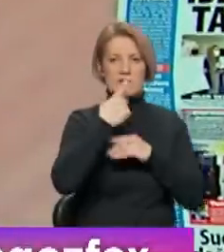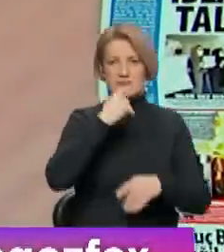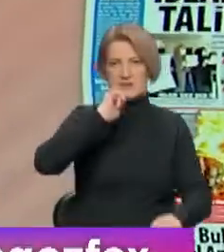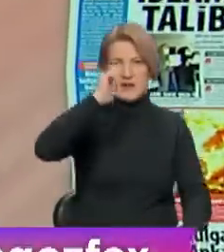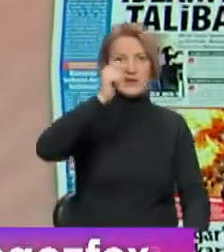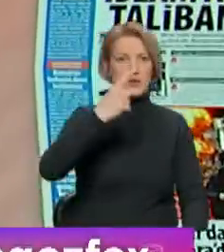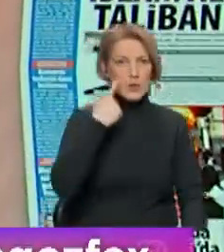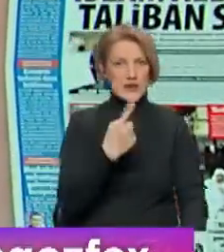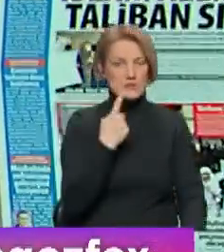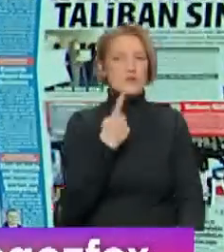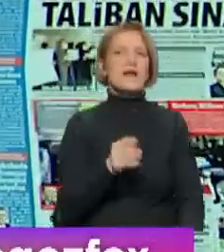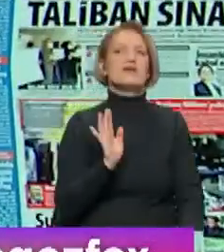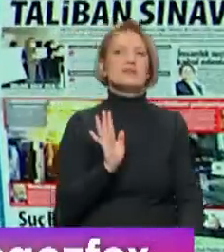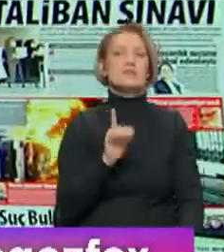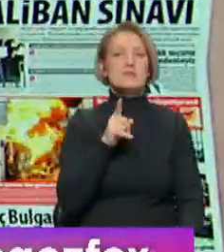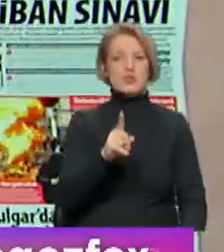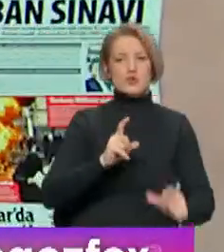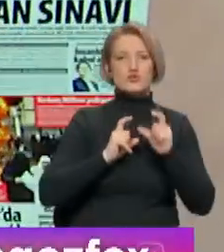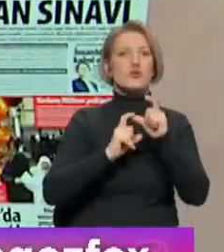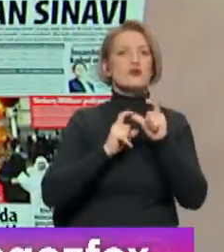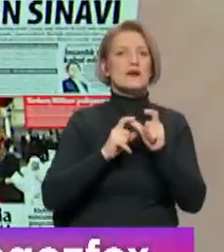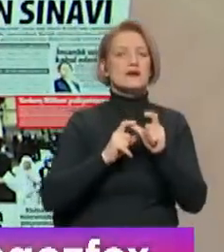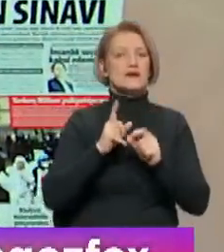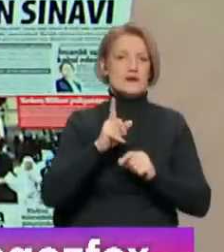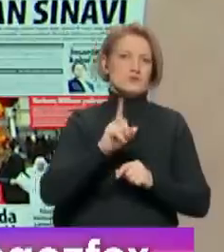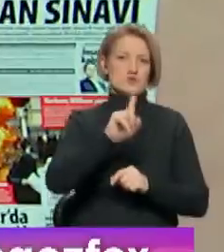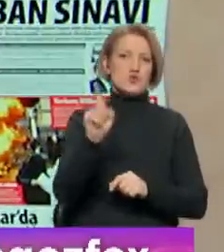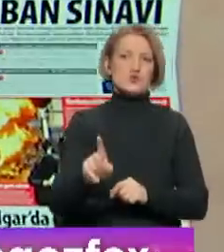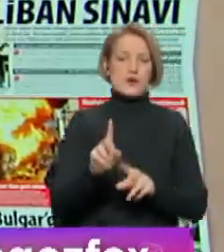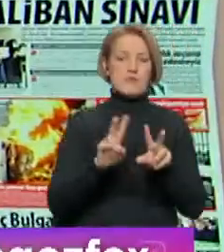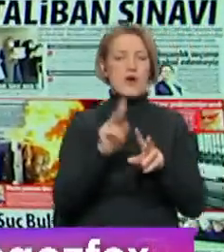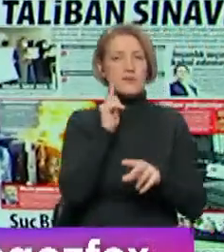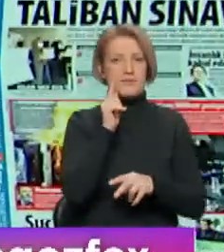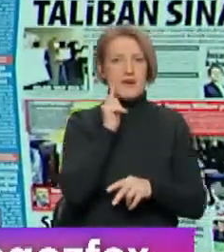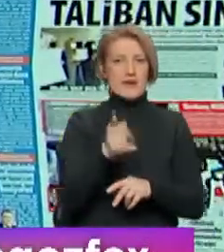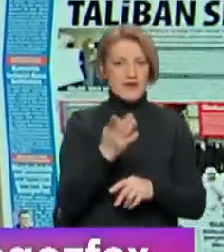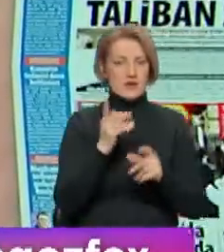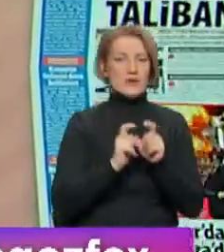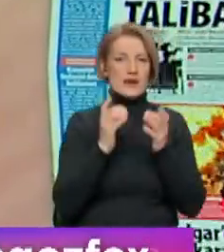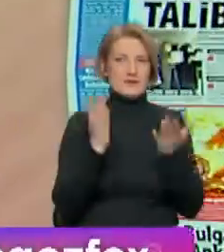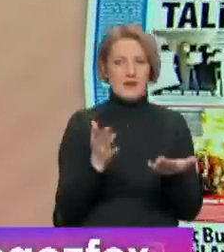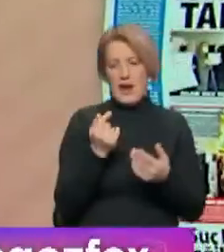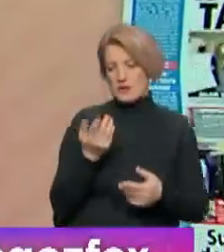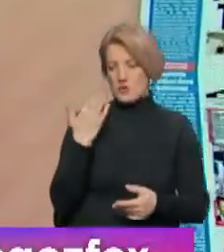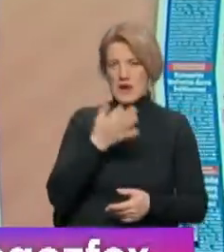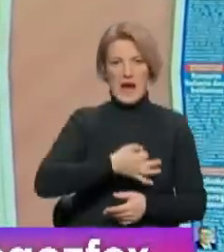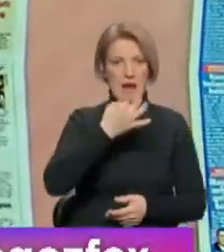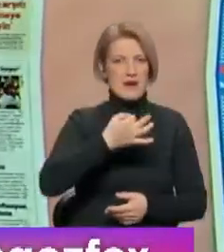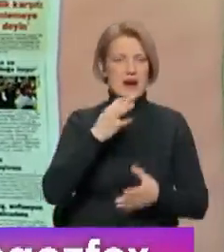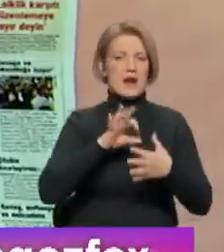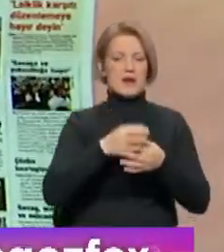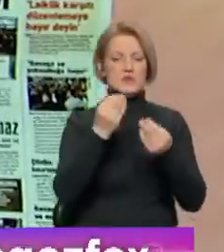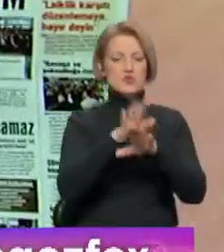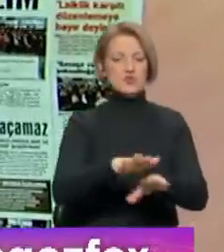kart Gösterdi mi göstermedi mi bu soruları kendisine yönelteceğiz Murat Bey Murat Açıkgöz Günaydın Az önceki haberle ilgili